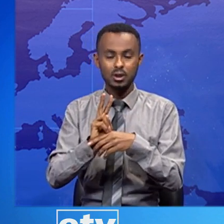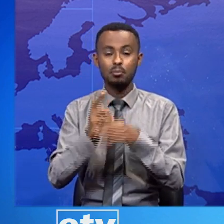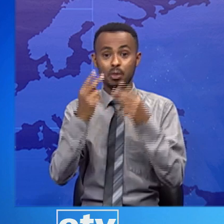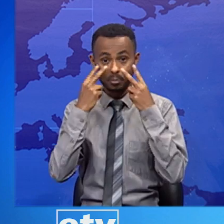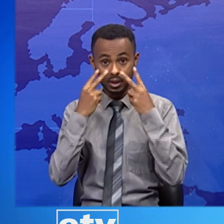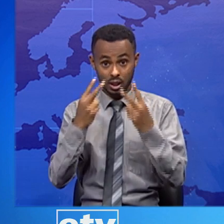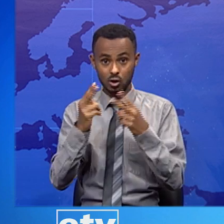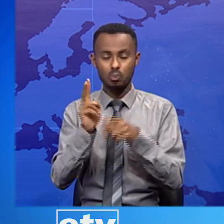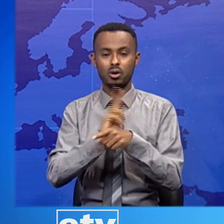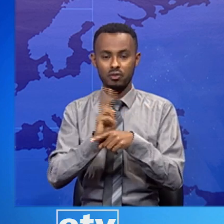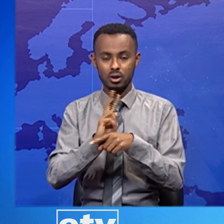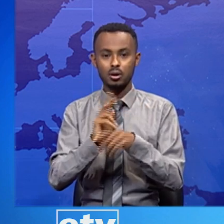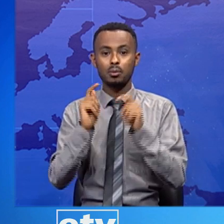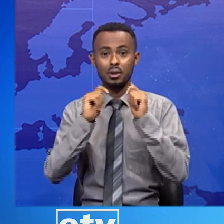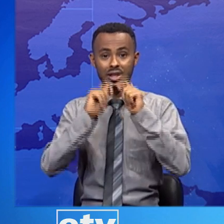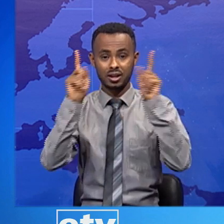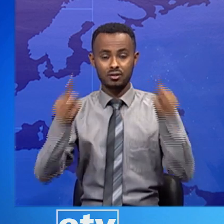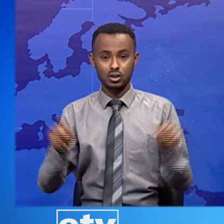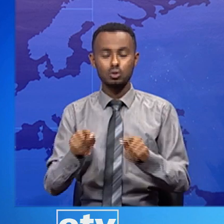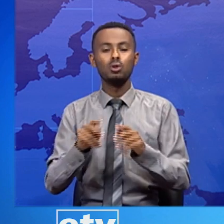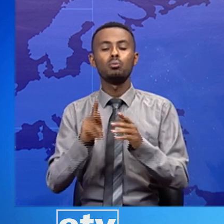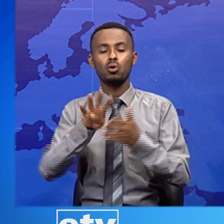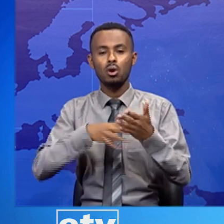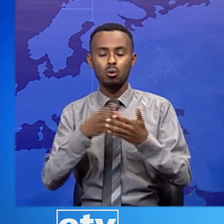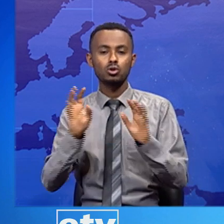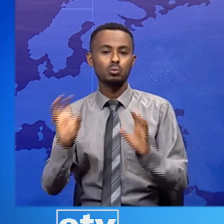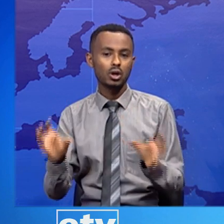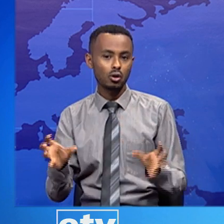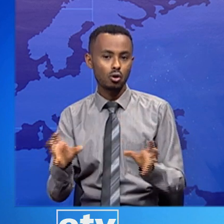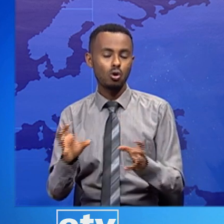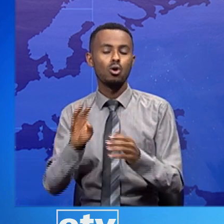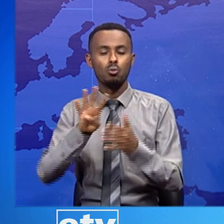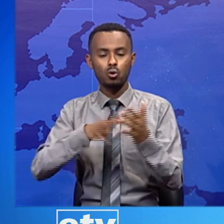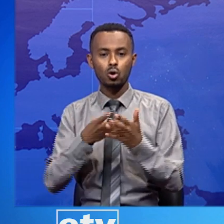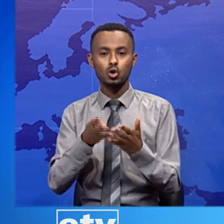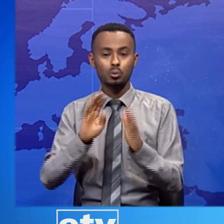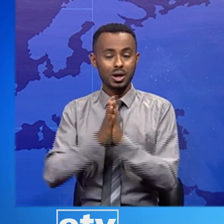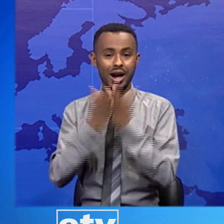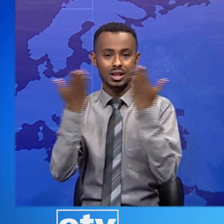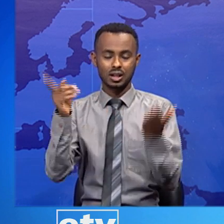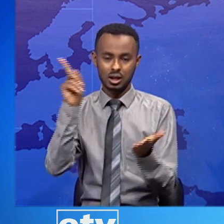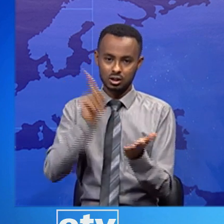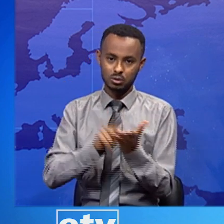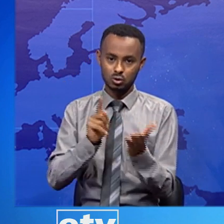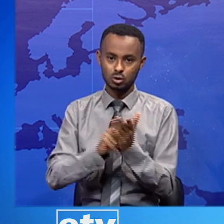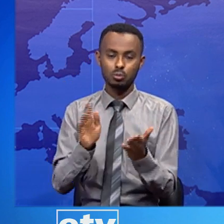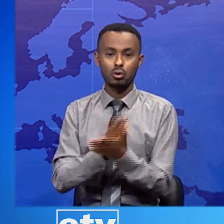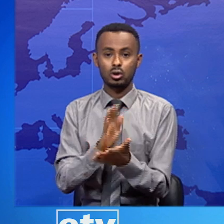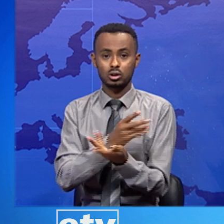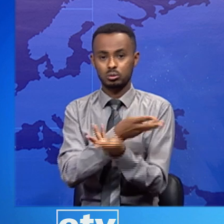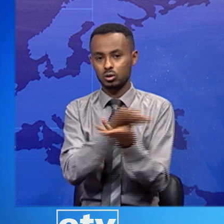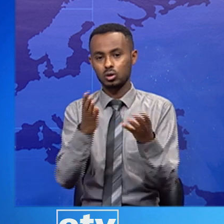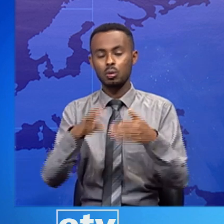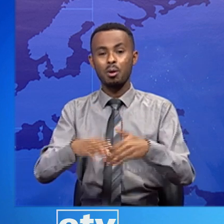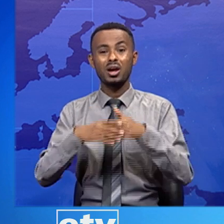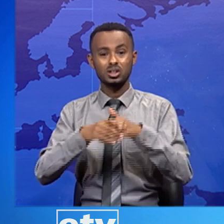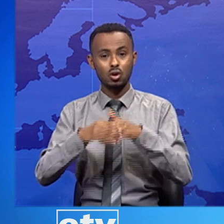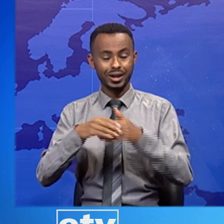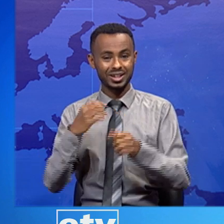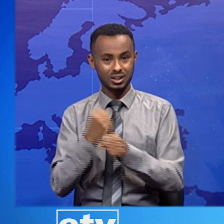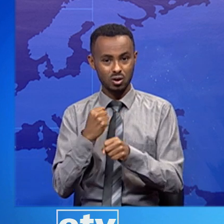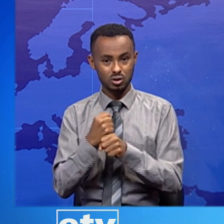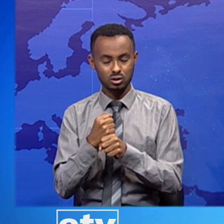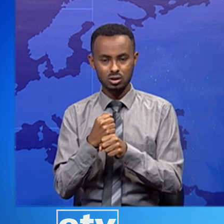በሚታይ በፊልም በቴሌቪዥን ፕሮግራሞች በሬዲዮ ፕሮግራሞች በጋዜጣ ህትመቶች በፓምፕሌት ስራዎች በማስተዋቂያ ስራዎች